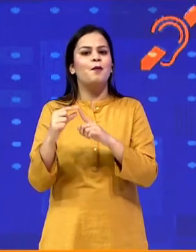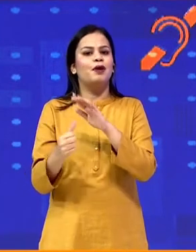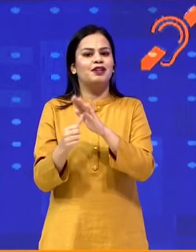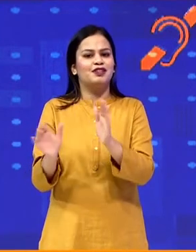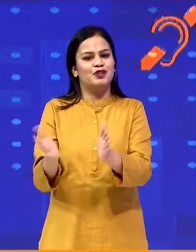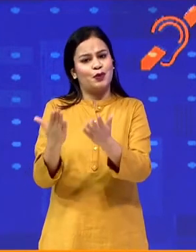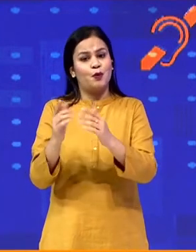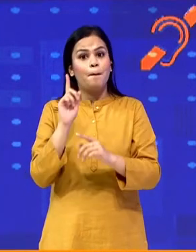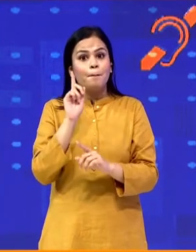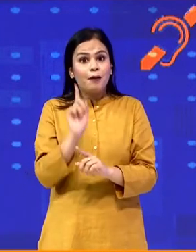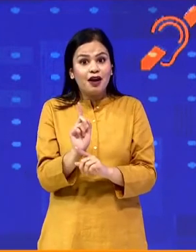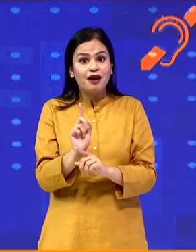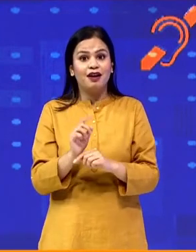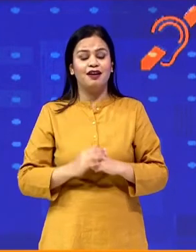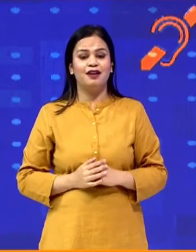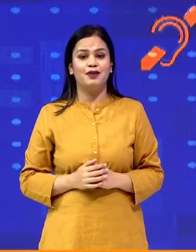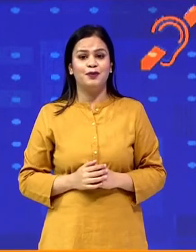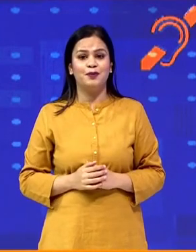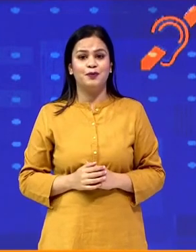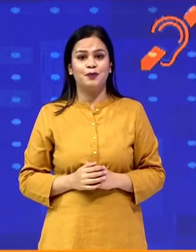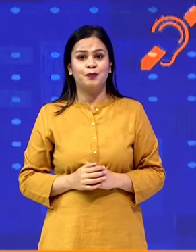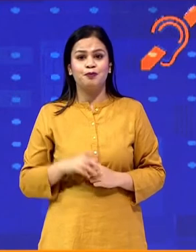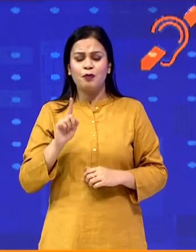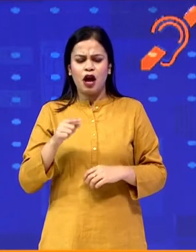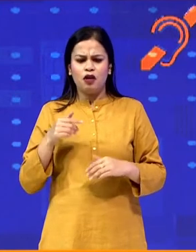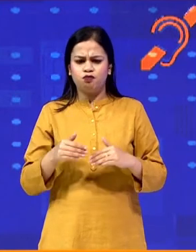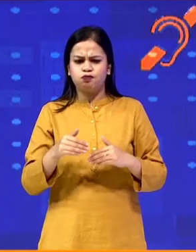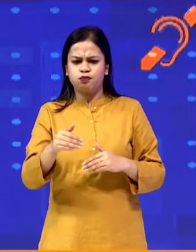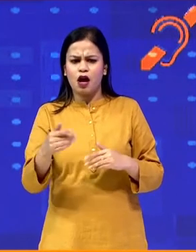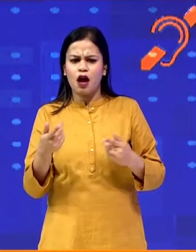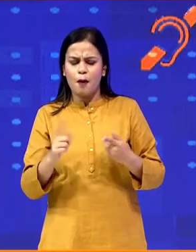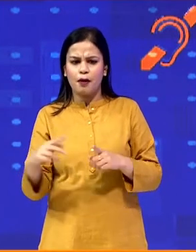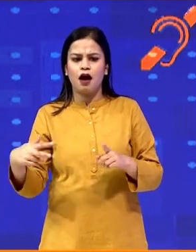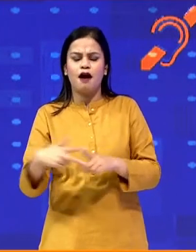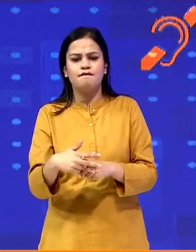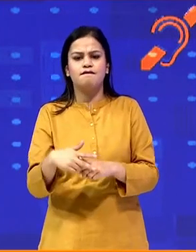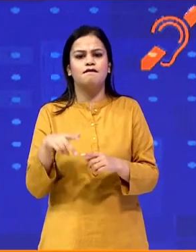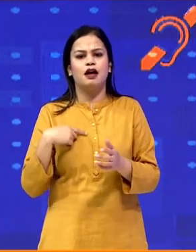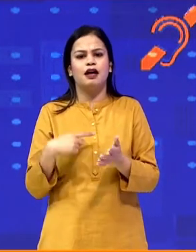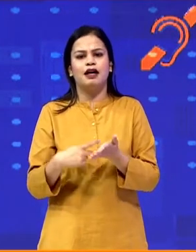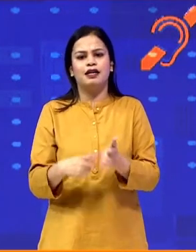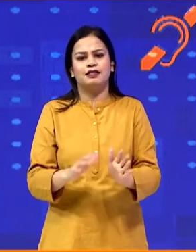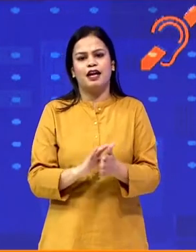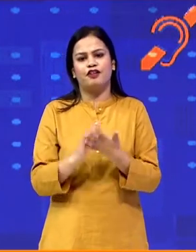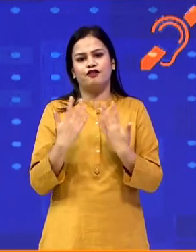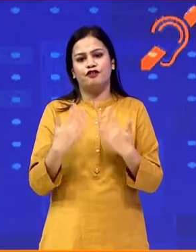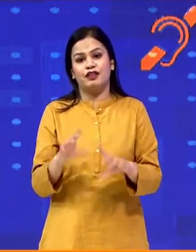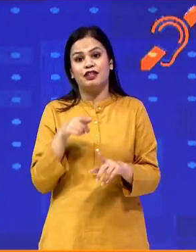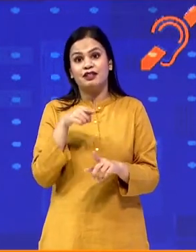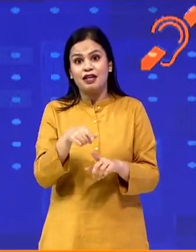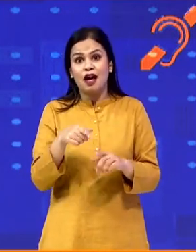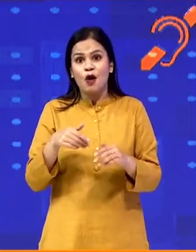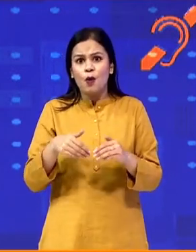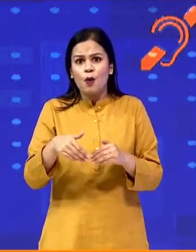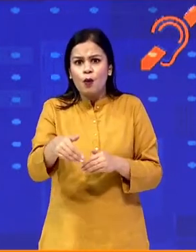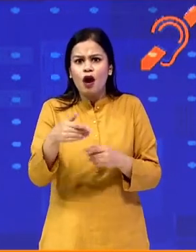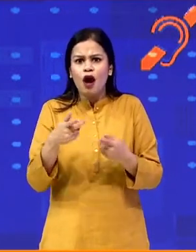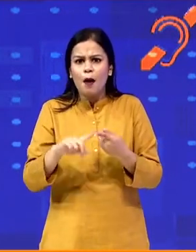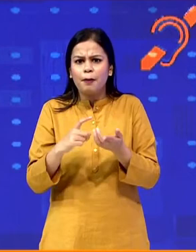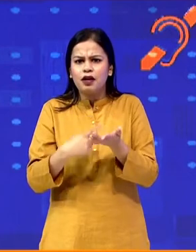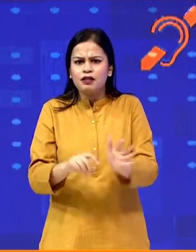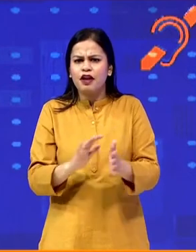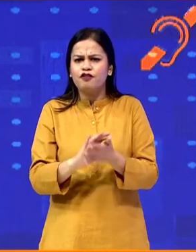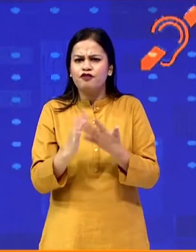लेकिन आधे रास्ते से रिजाइन कर दिया और आधे रास्ते में रिजाइन